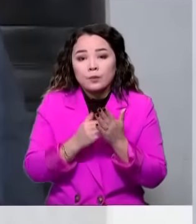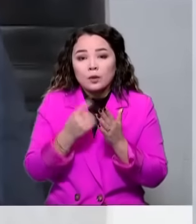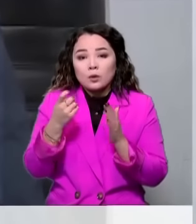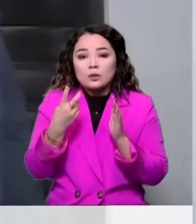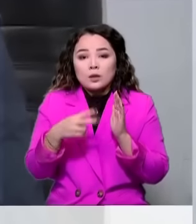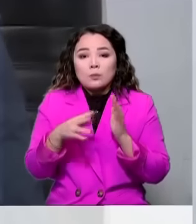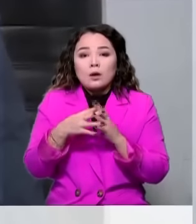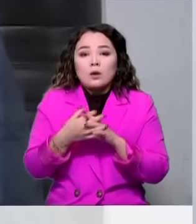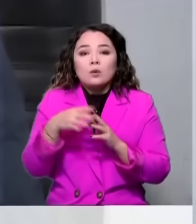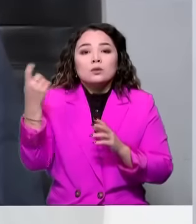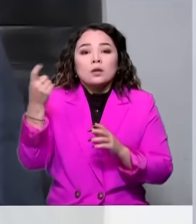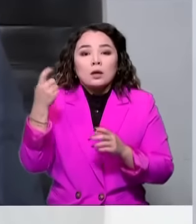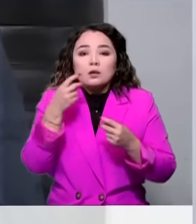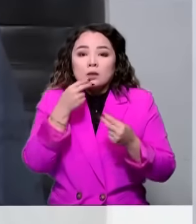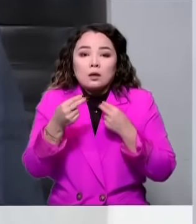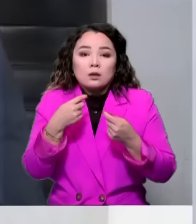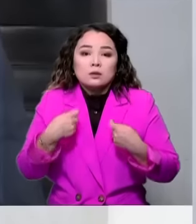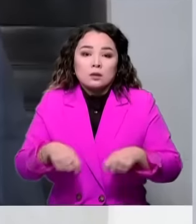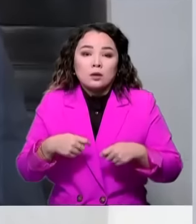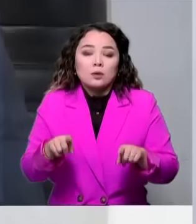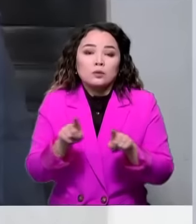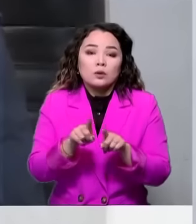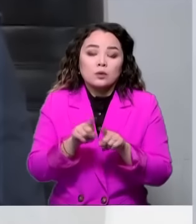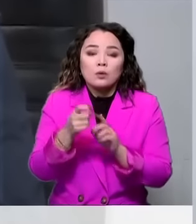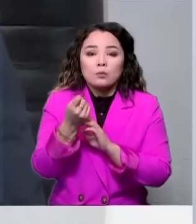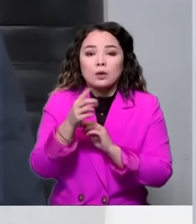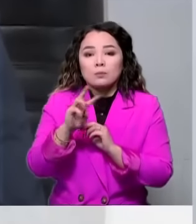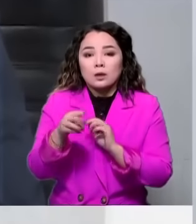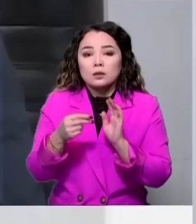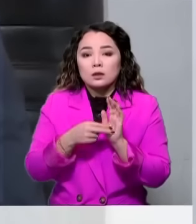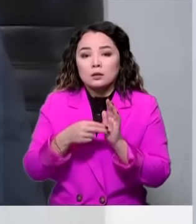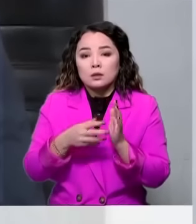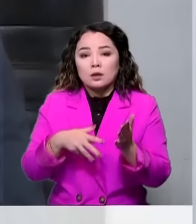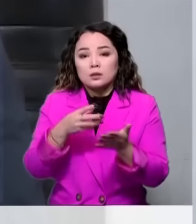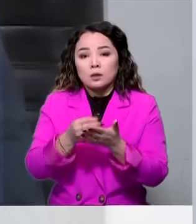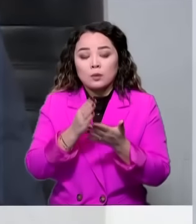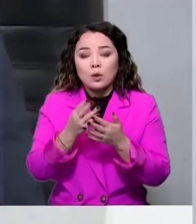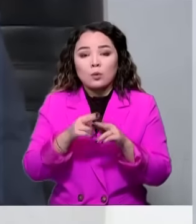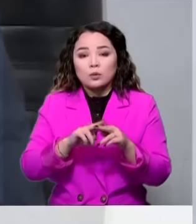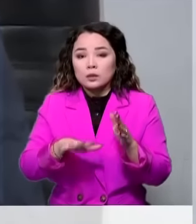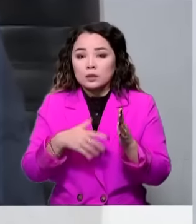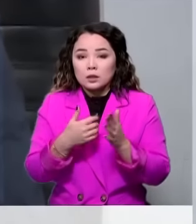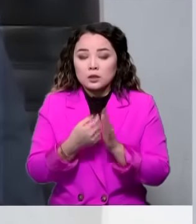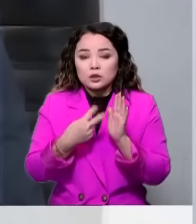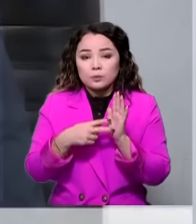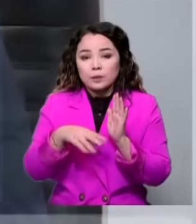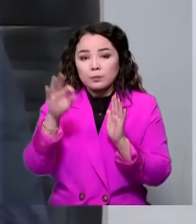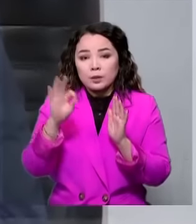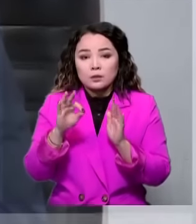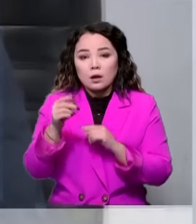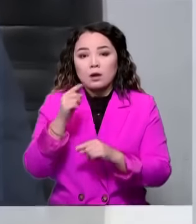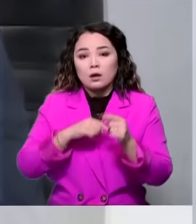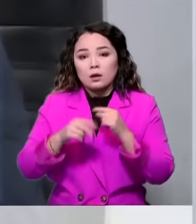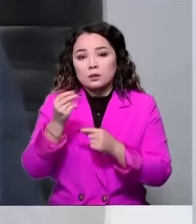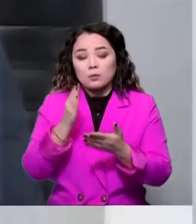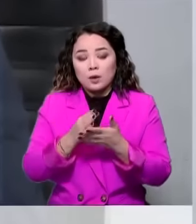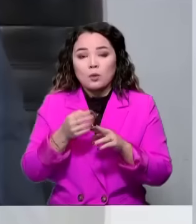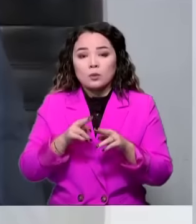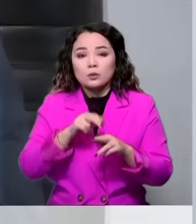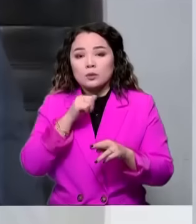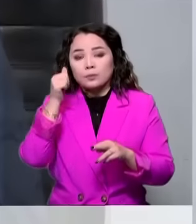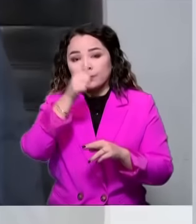120 ауыл шаруашылығы тауарын өндірушіге 11 миллиард теңге қаржы берілді. Осы күнге дейін оның 70%-ы қайтарылды. Ал